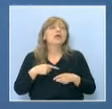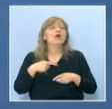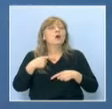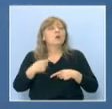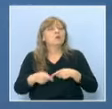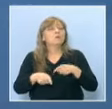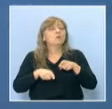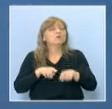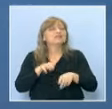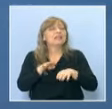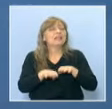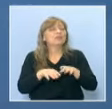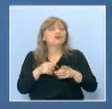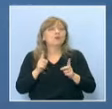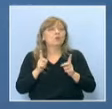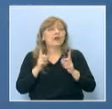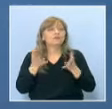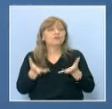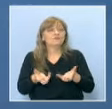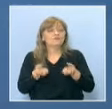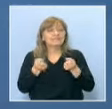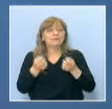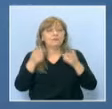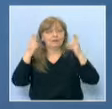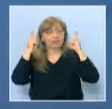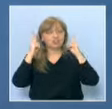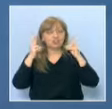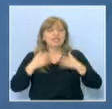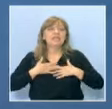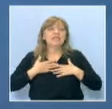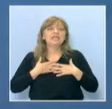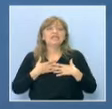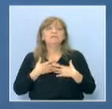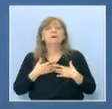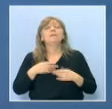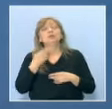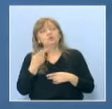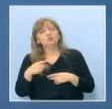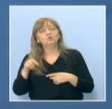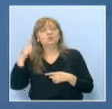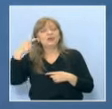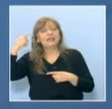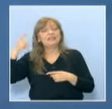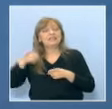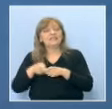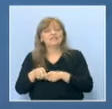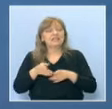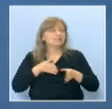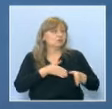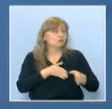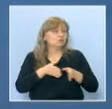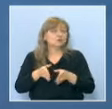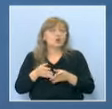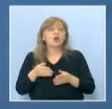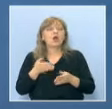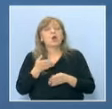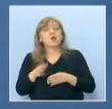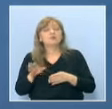когато вземем решение, имам и, разбира се, и друга идея в тази посока, освен базарите, за